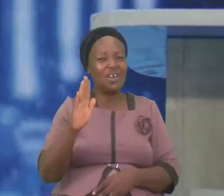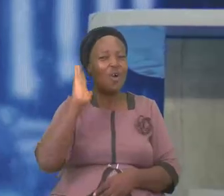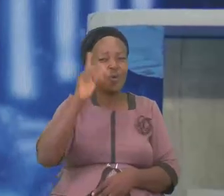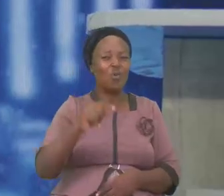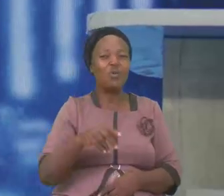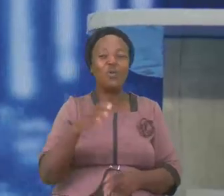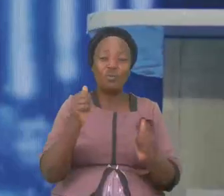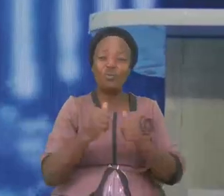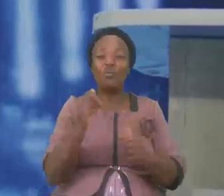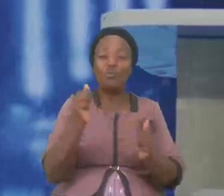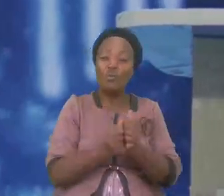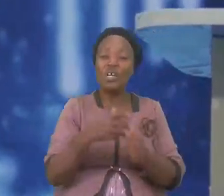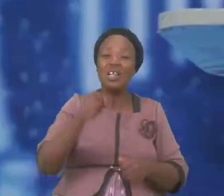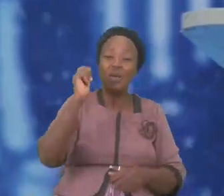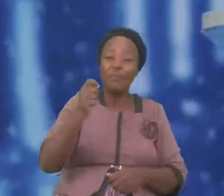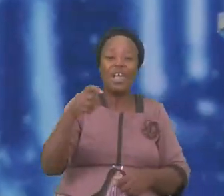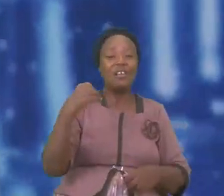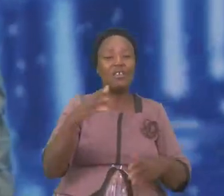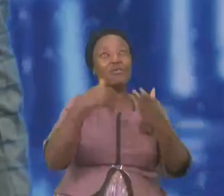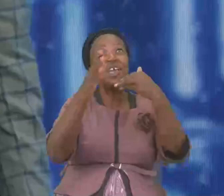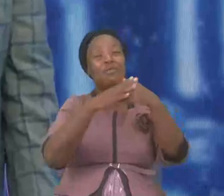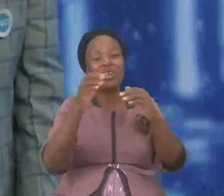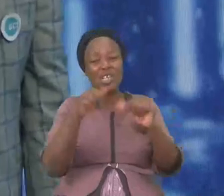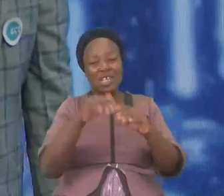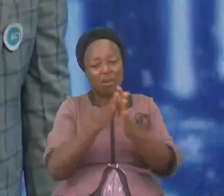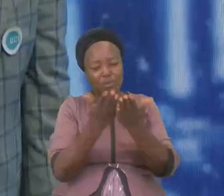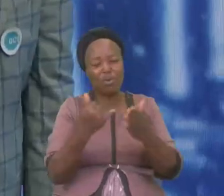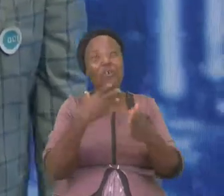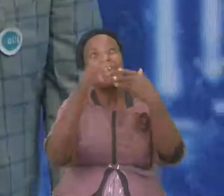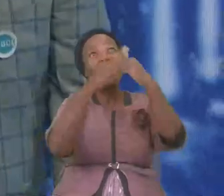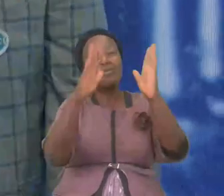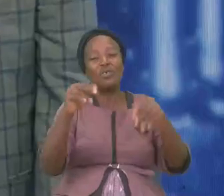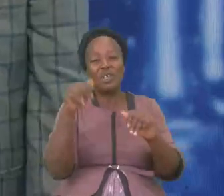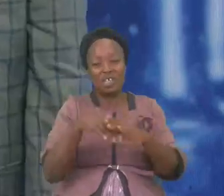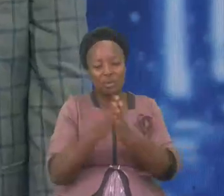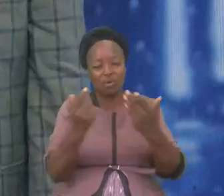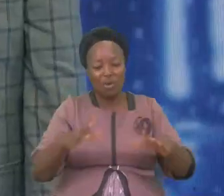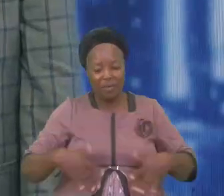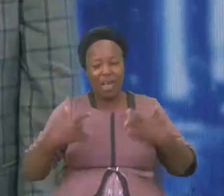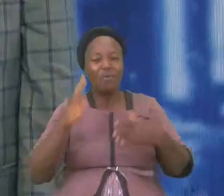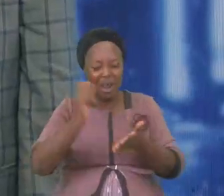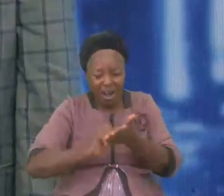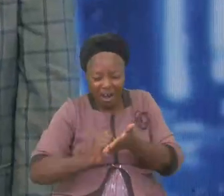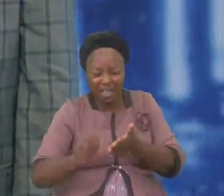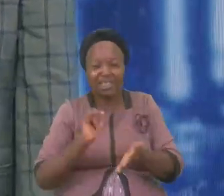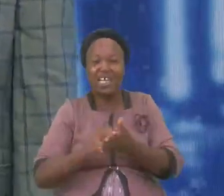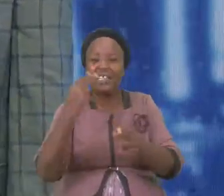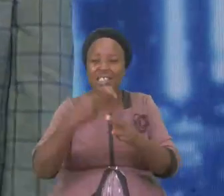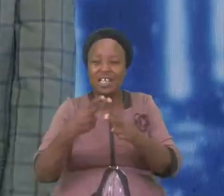Dieu avec le bic céleste, avec le livre céleste, dans le livre de vie, écrira ce